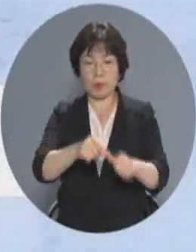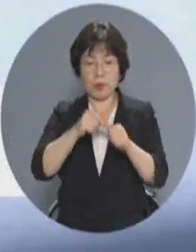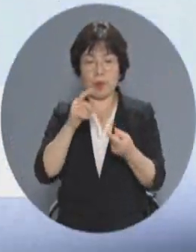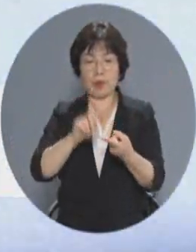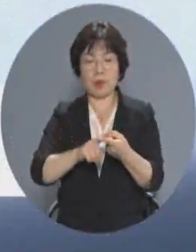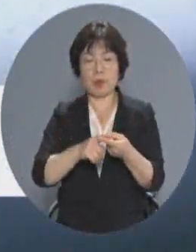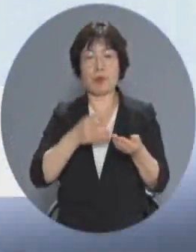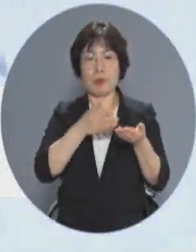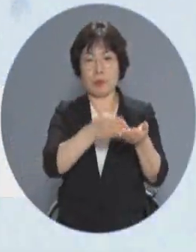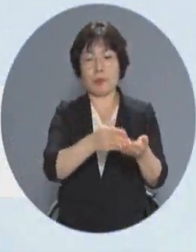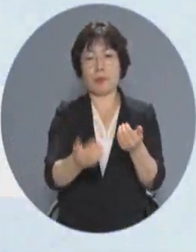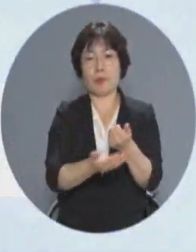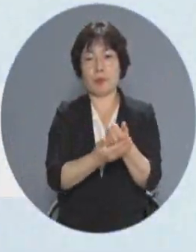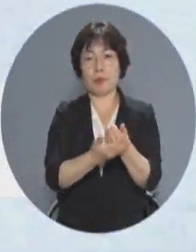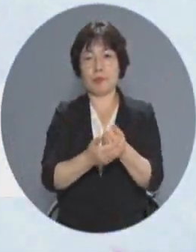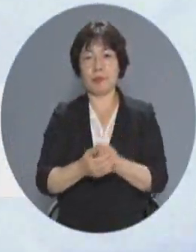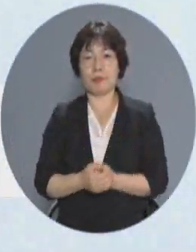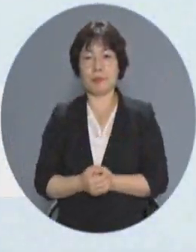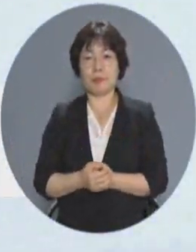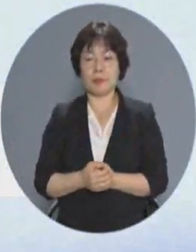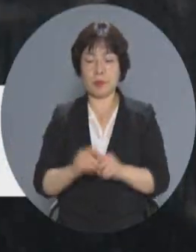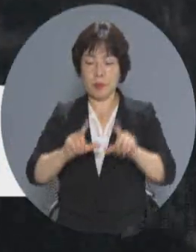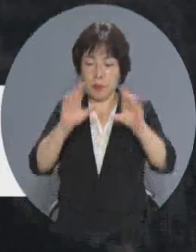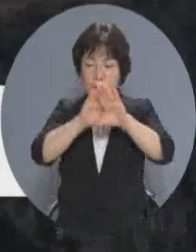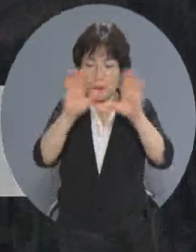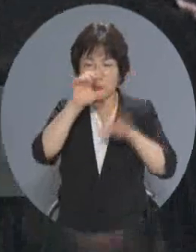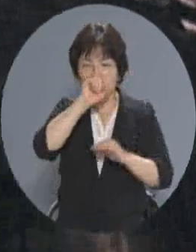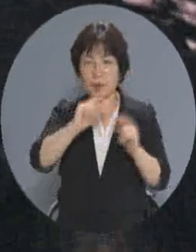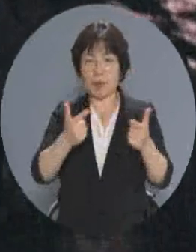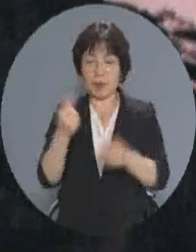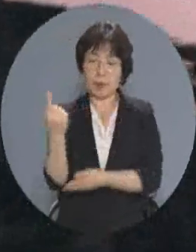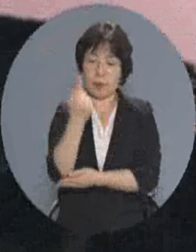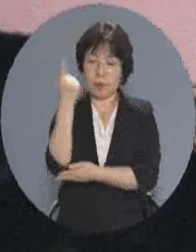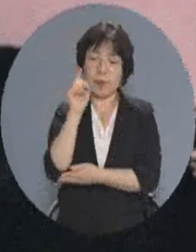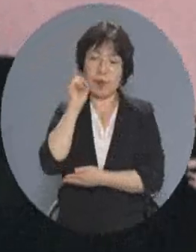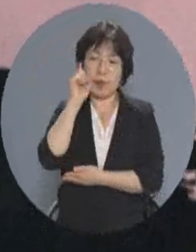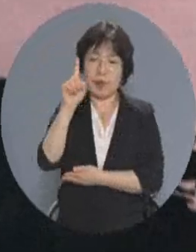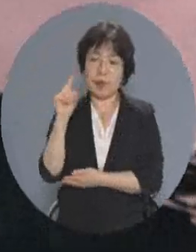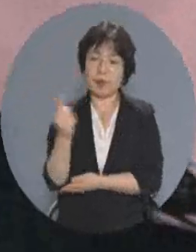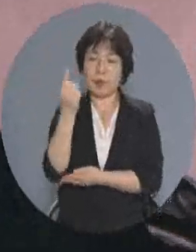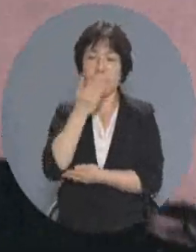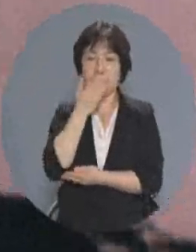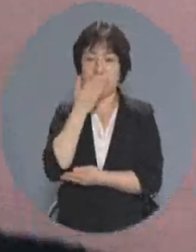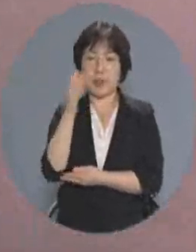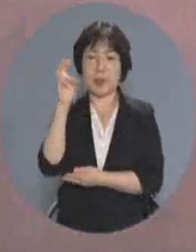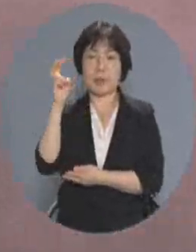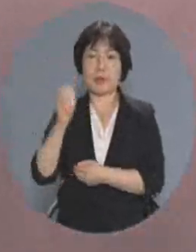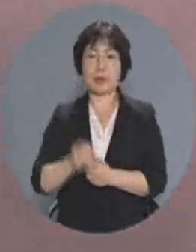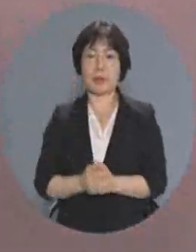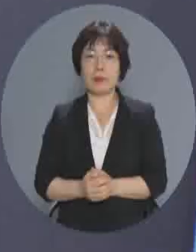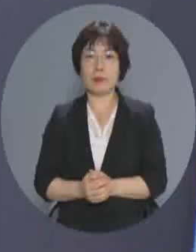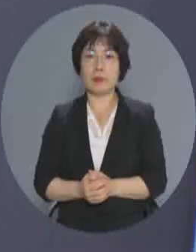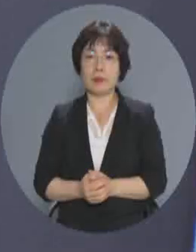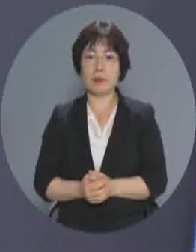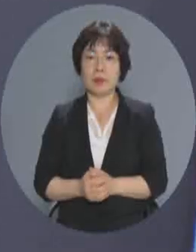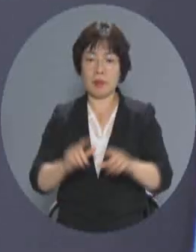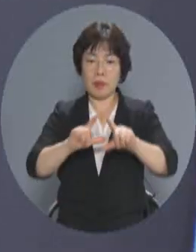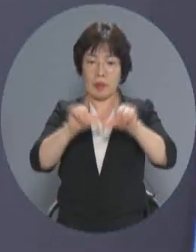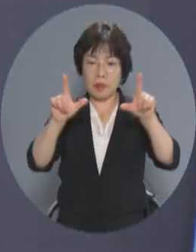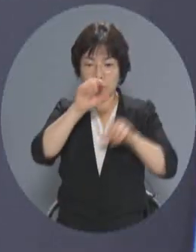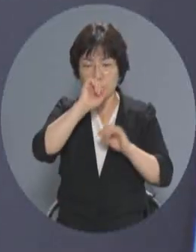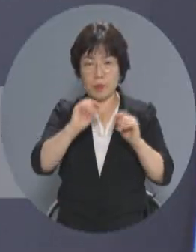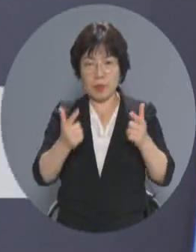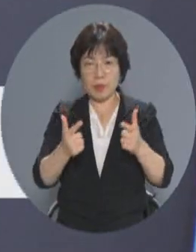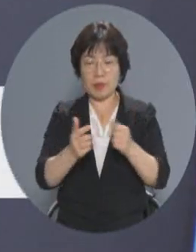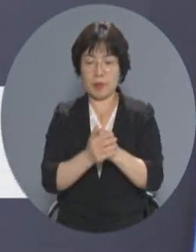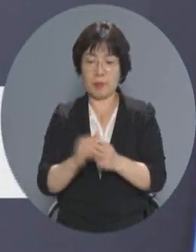협조를 요청했습니다. 하지만 현지 기상 악화로 구조 헬기는 내일쯤에나 뜰 수 있을 것으로 보입니다. 기상 여건이